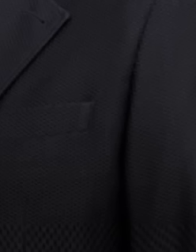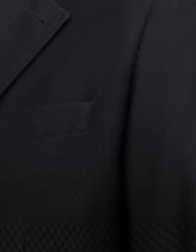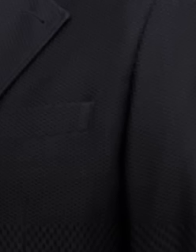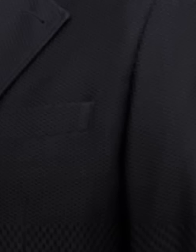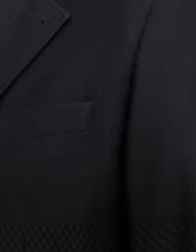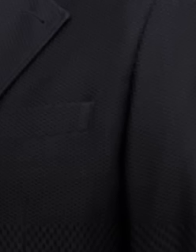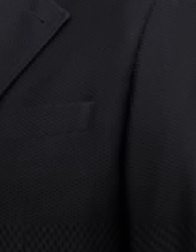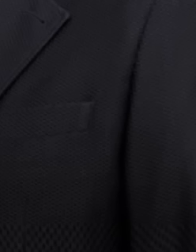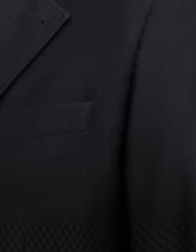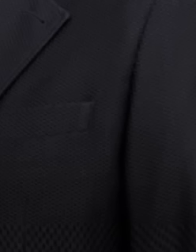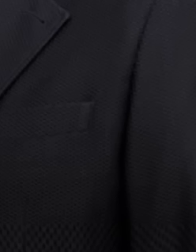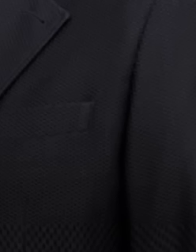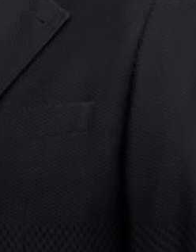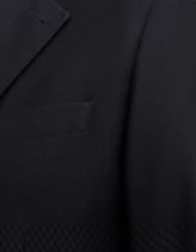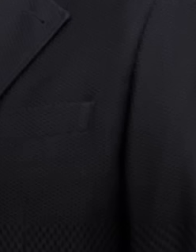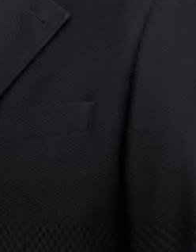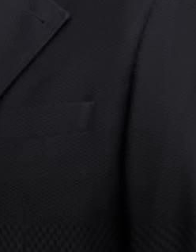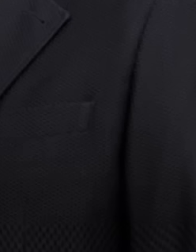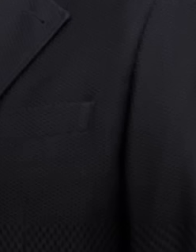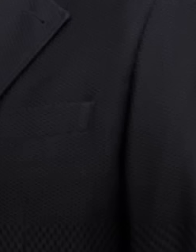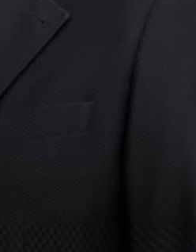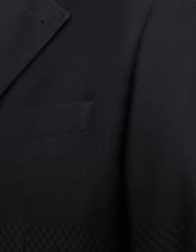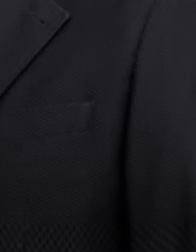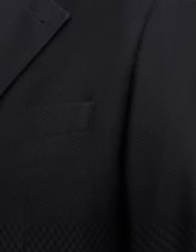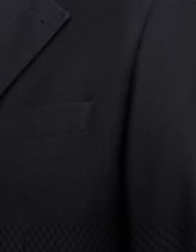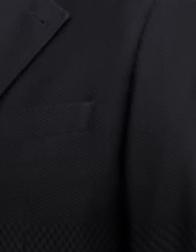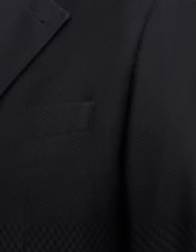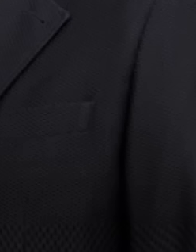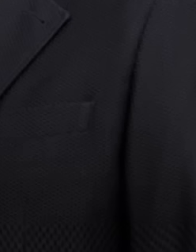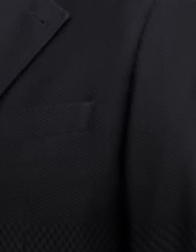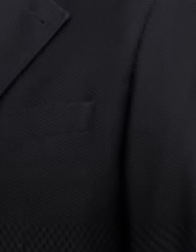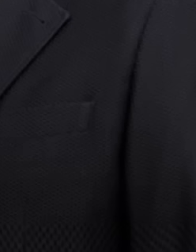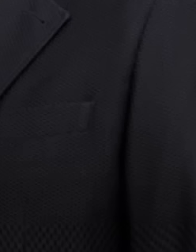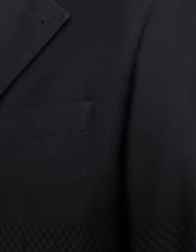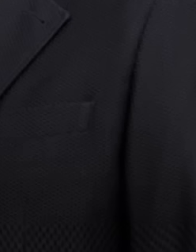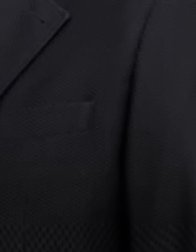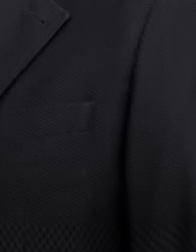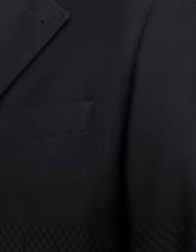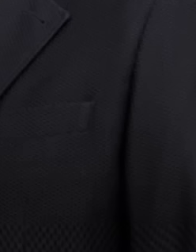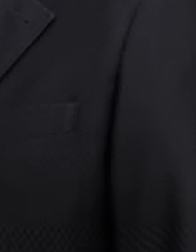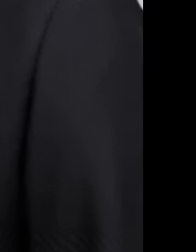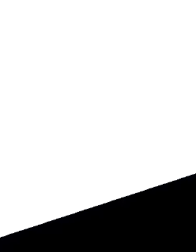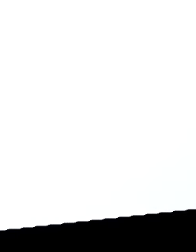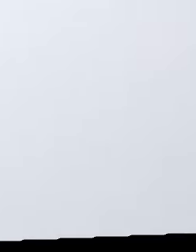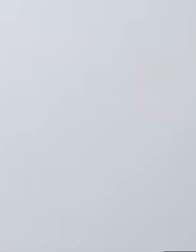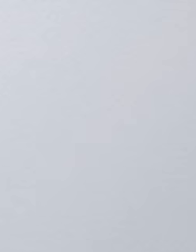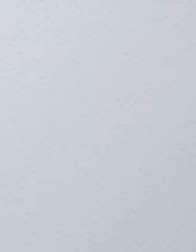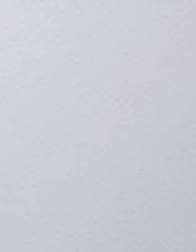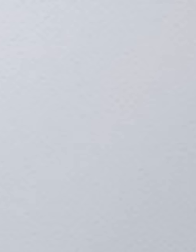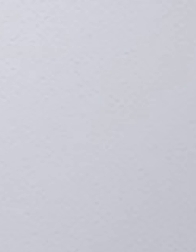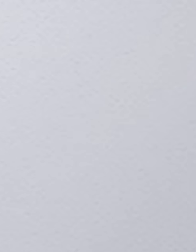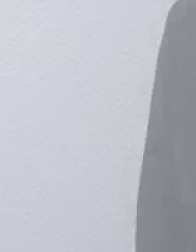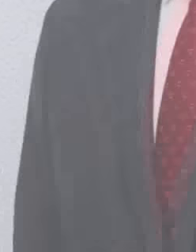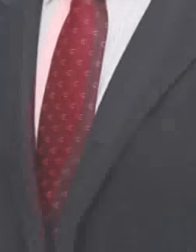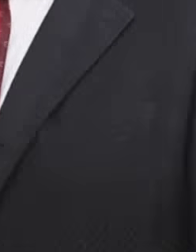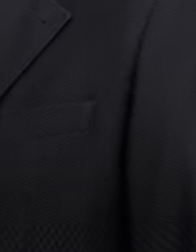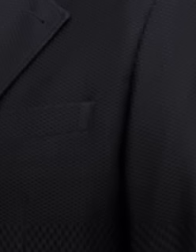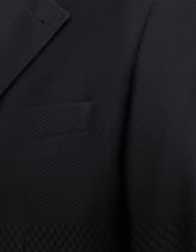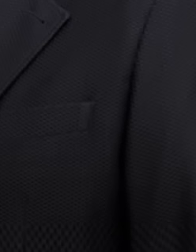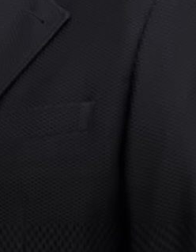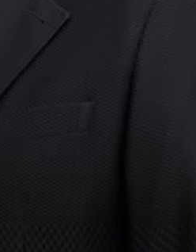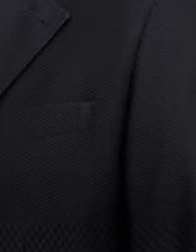후보 29% 후보간의 격차는 27% 포인트였습니다 당선